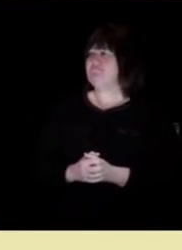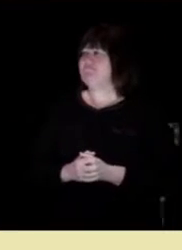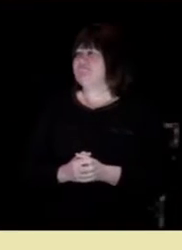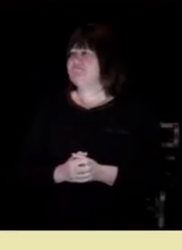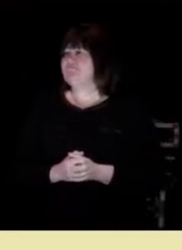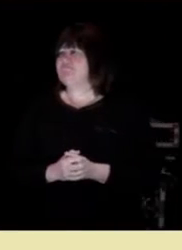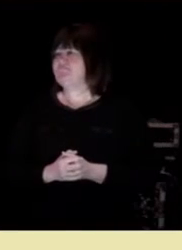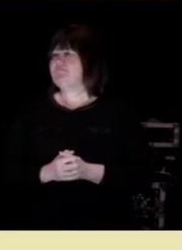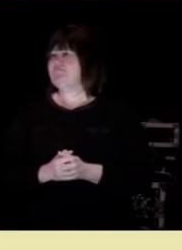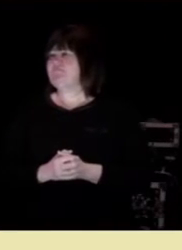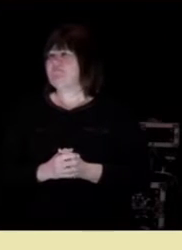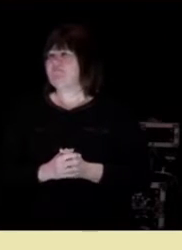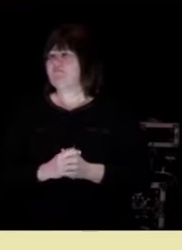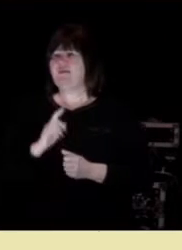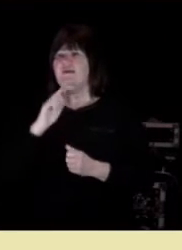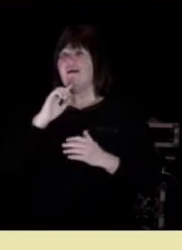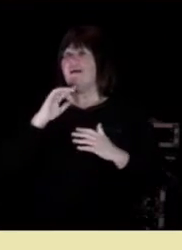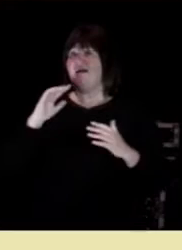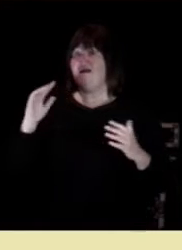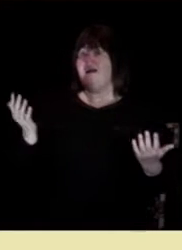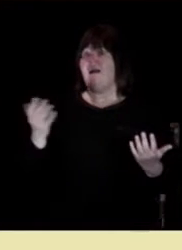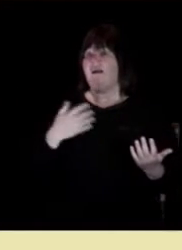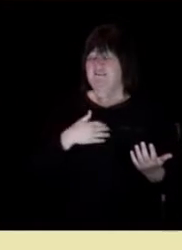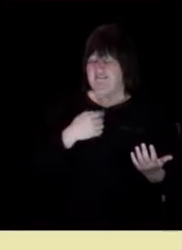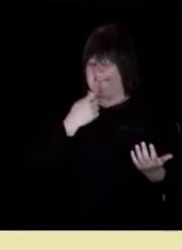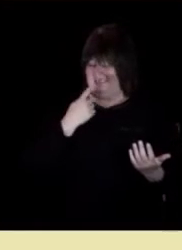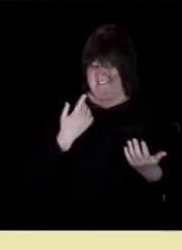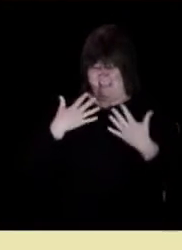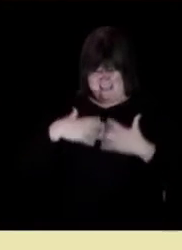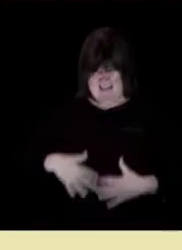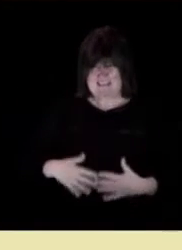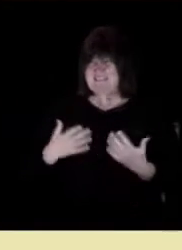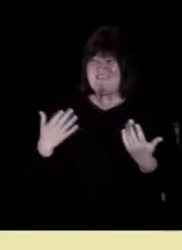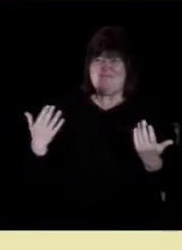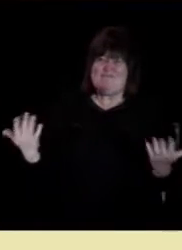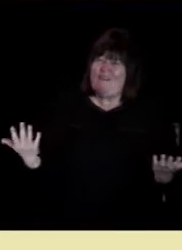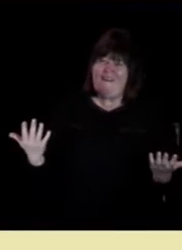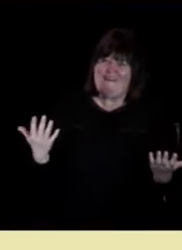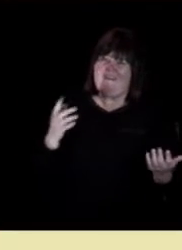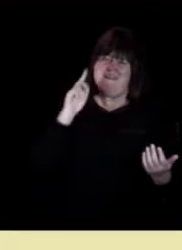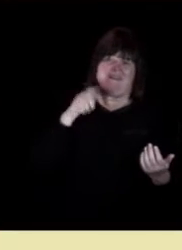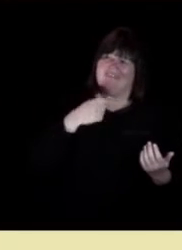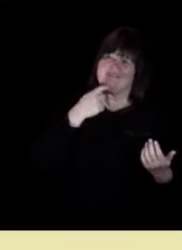Jeg kan ikke si hva helse